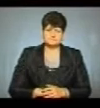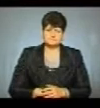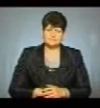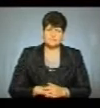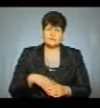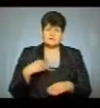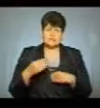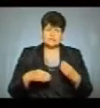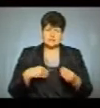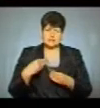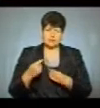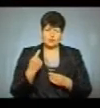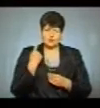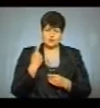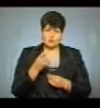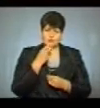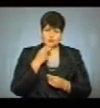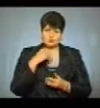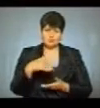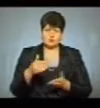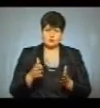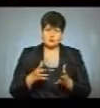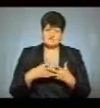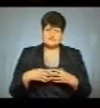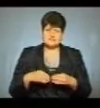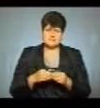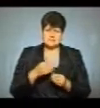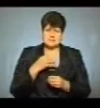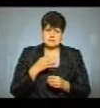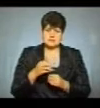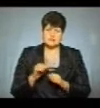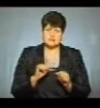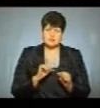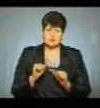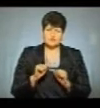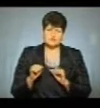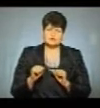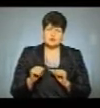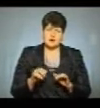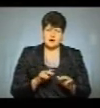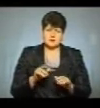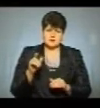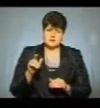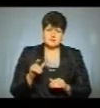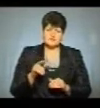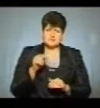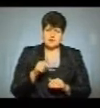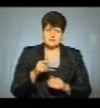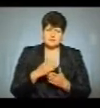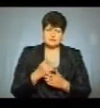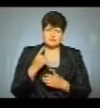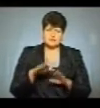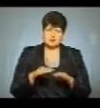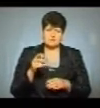Видають волонтери Карітасу по одному продуктовому набору на сім'ю, розповіла координаторка акції Анастасія Гурська. За її словами, в наборі кілограм